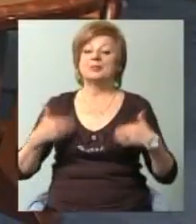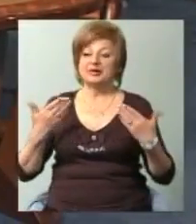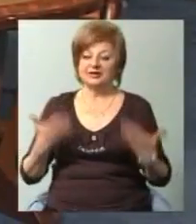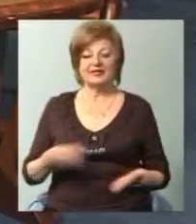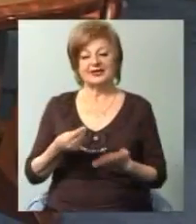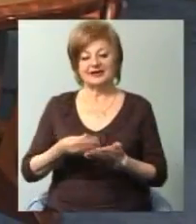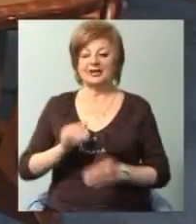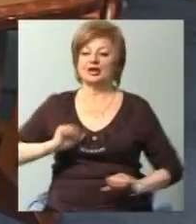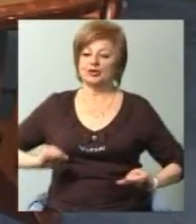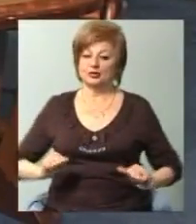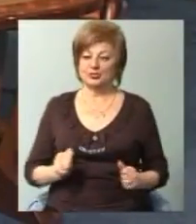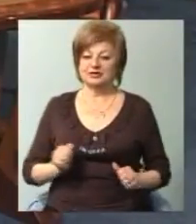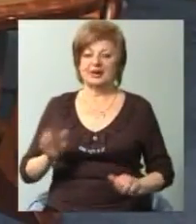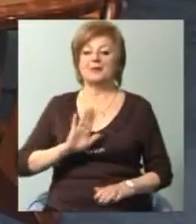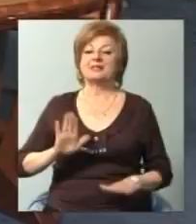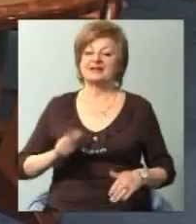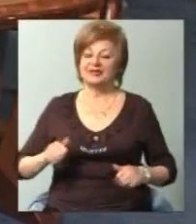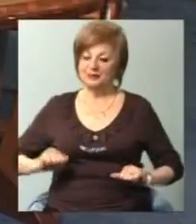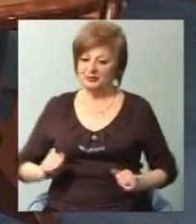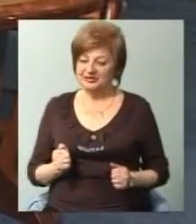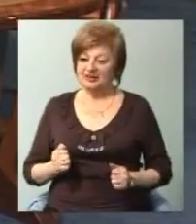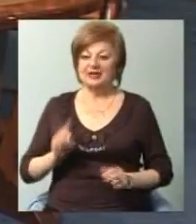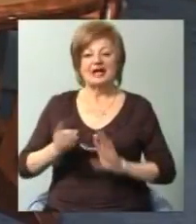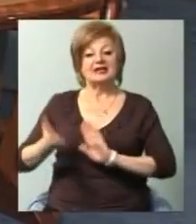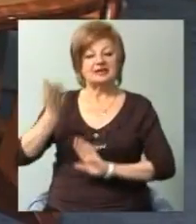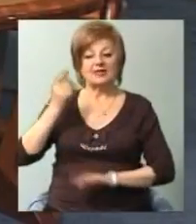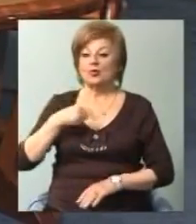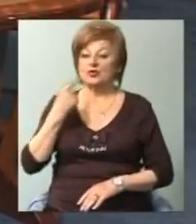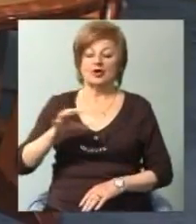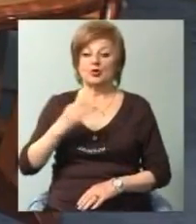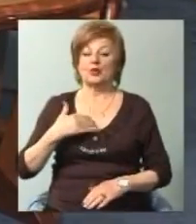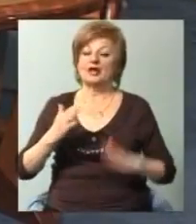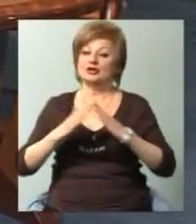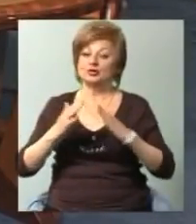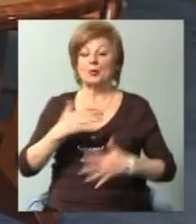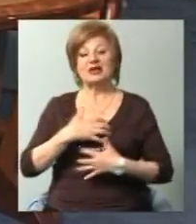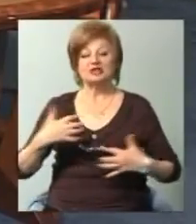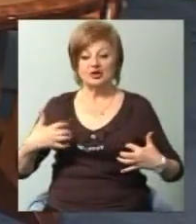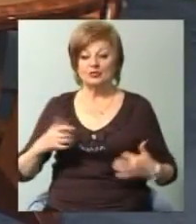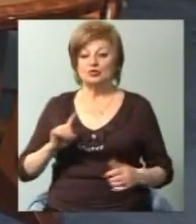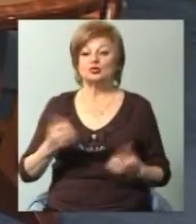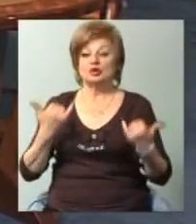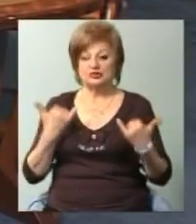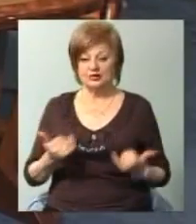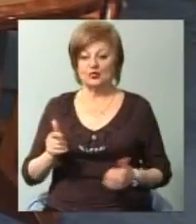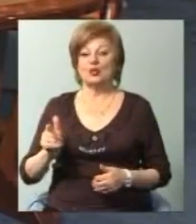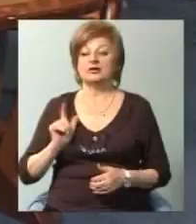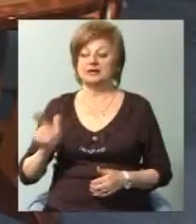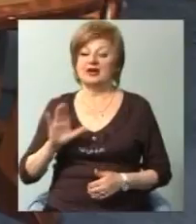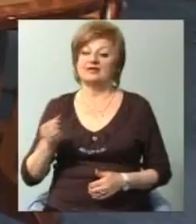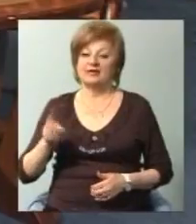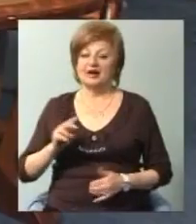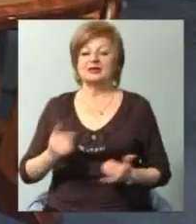Привіт-привіт, дорогі друзі! Привіт, друзі! Як ми давно вже не говорили про наших домашніх тваринок, що просто сьогодні, напевно, ми з вами і